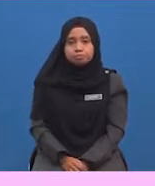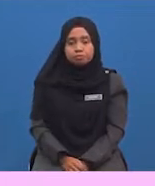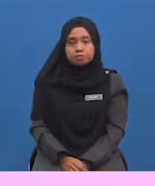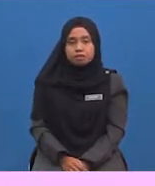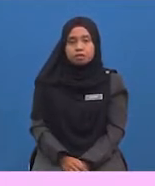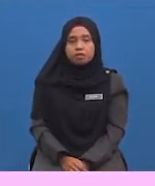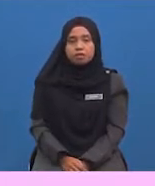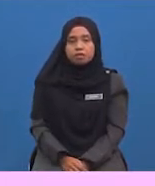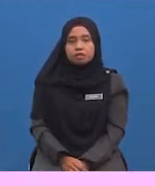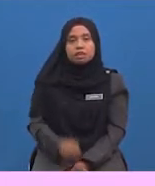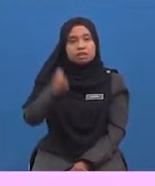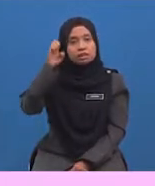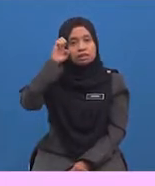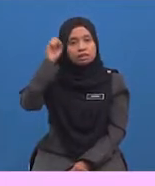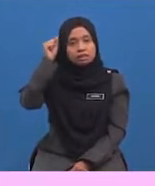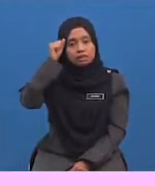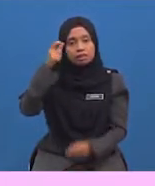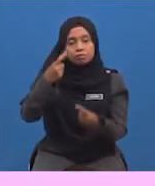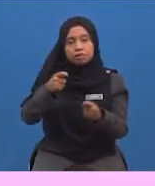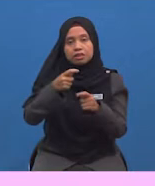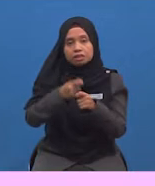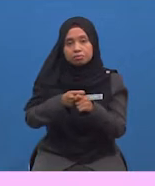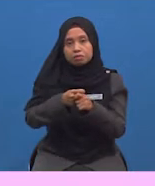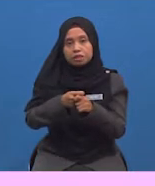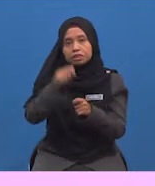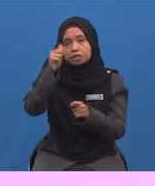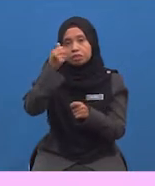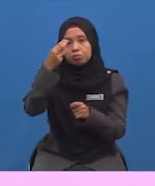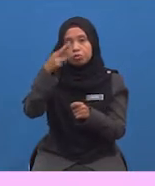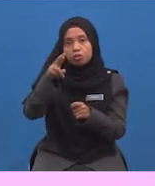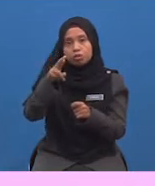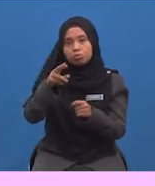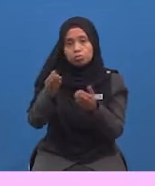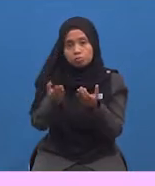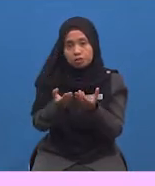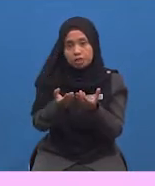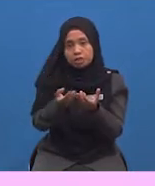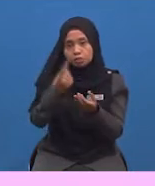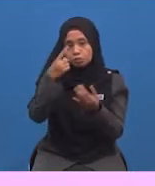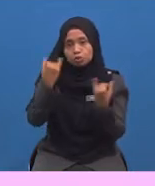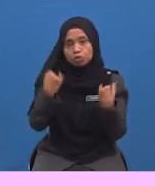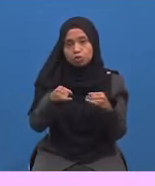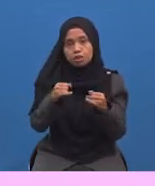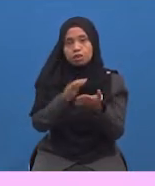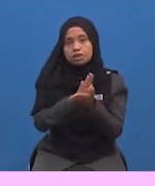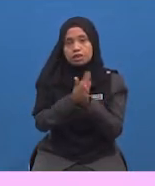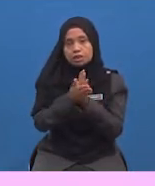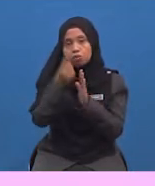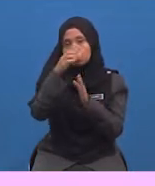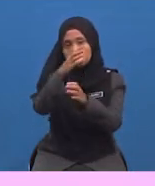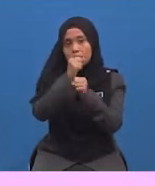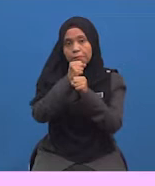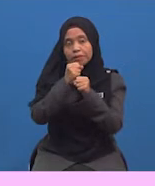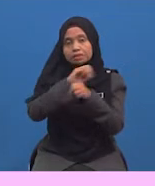Oleh kerana Encik Salim telah menetapkan sasaran sebanyak 10,000 bekas aiskrim, maka untuk